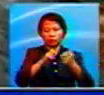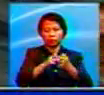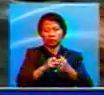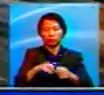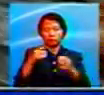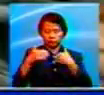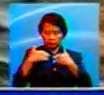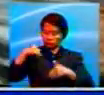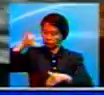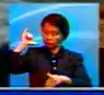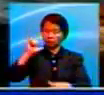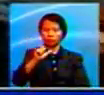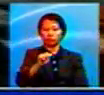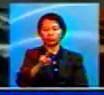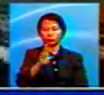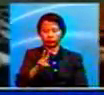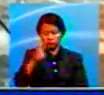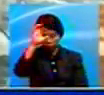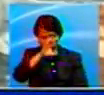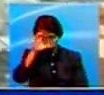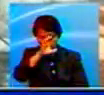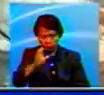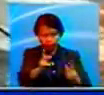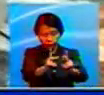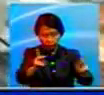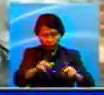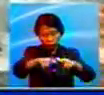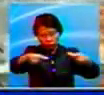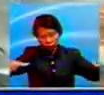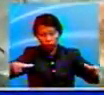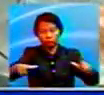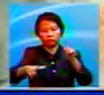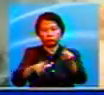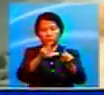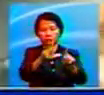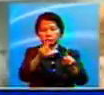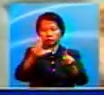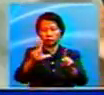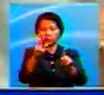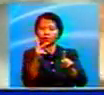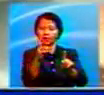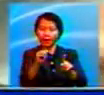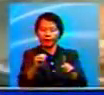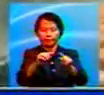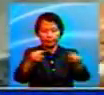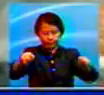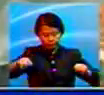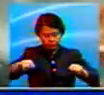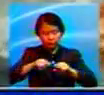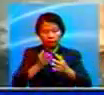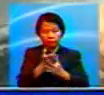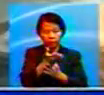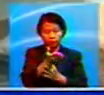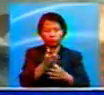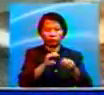Setakat semalam, AUV berkenaan melakukan pencarian di kawasan seluas kira-kira 133 km persegi melalui